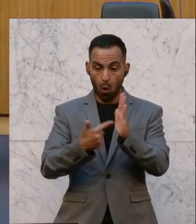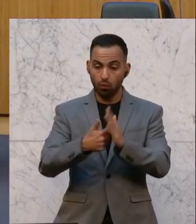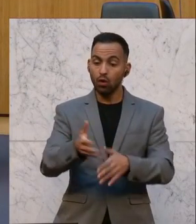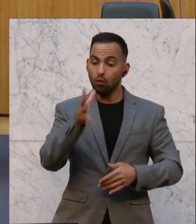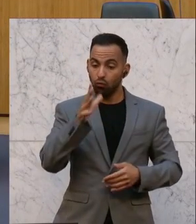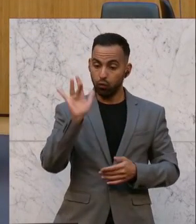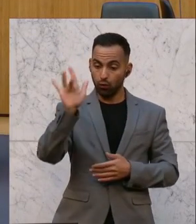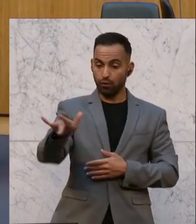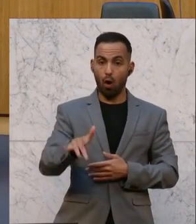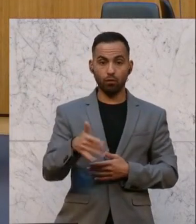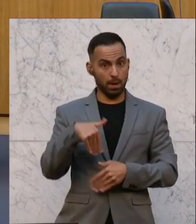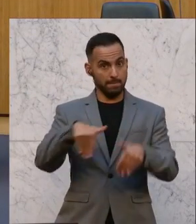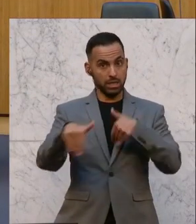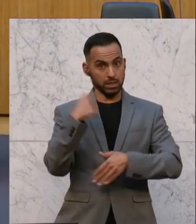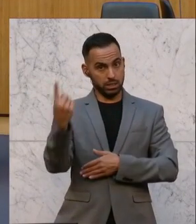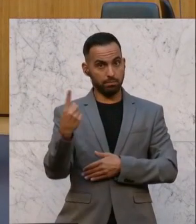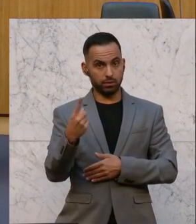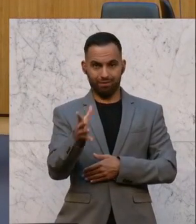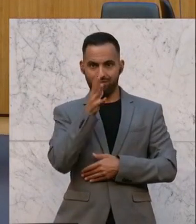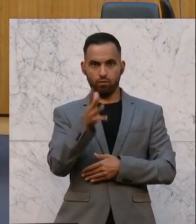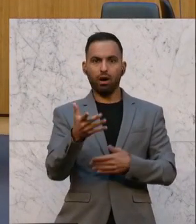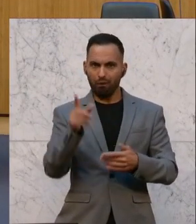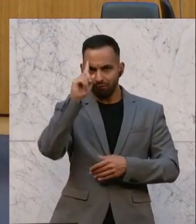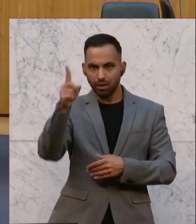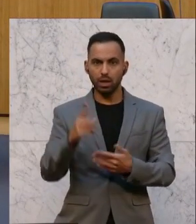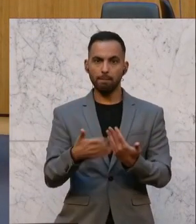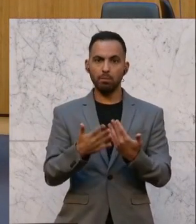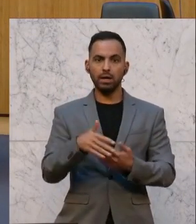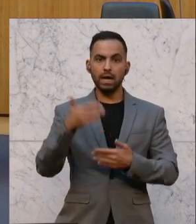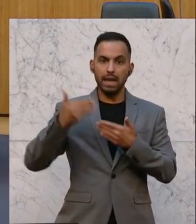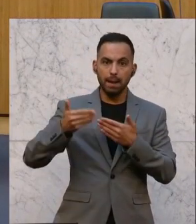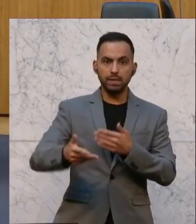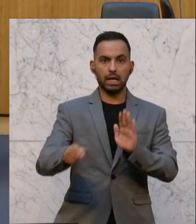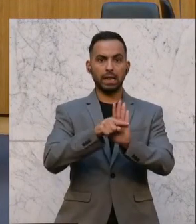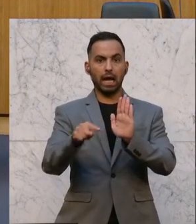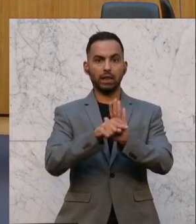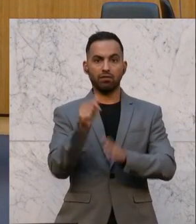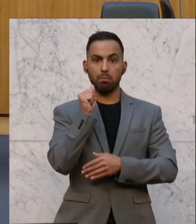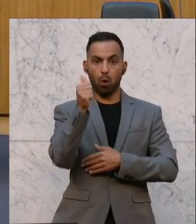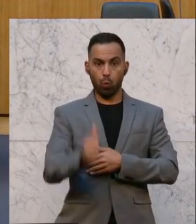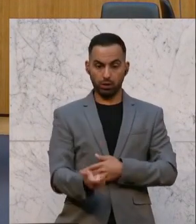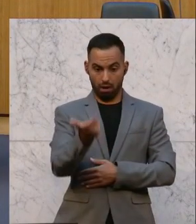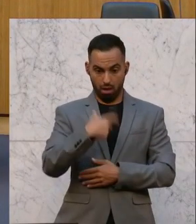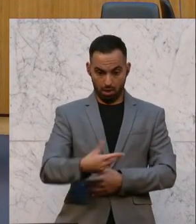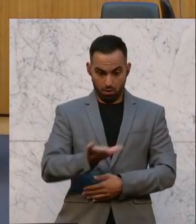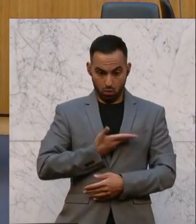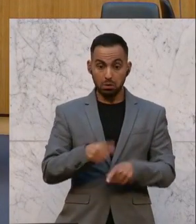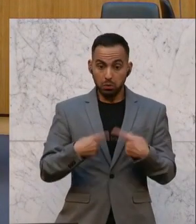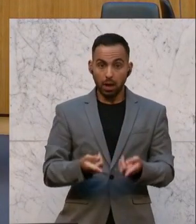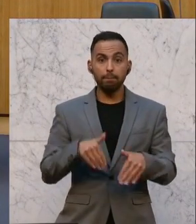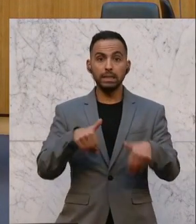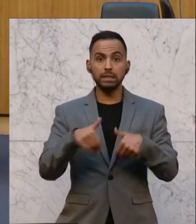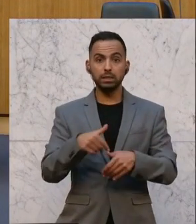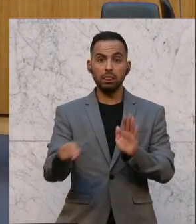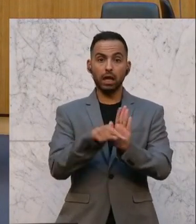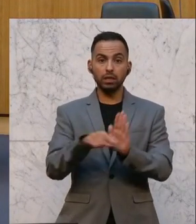ausgestellt. Als Minister wissen Sie, was Schülerinnen und Schülern droht, wenn sie regelmäßig negativ beurteilt werden. Die Möglichkeiten gibt es aber für Minister